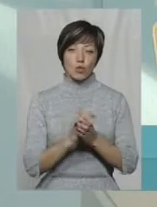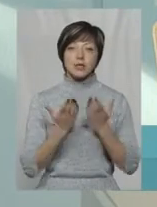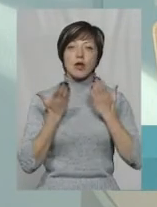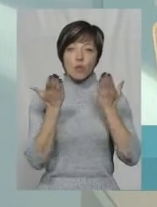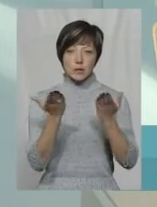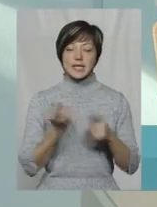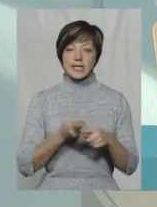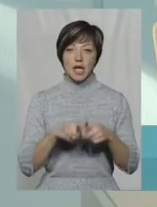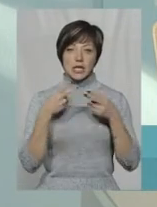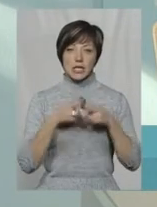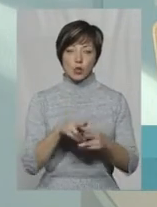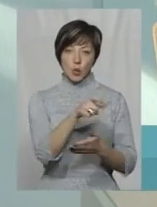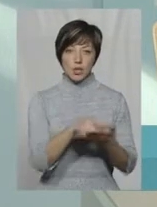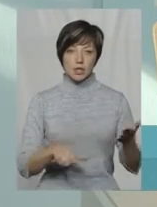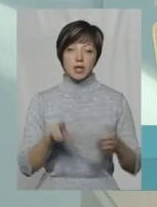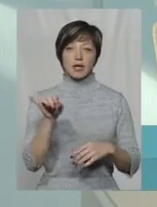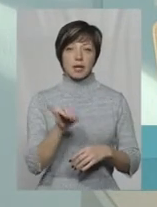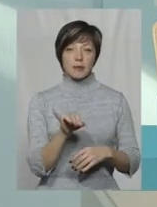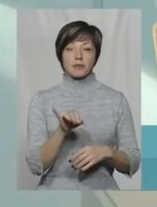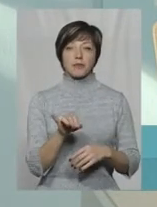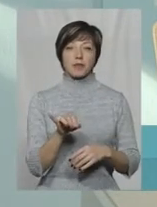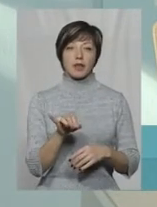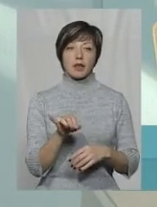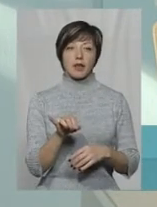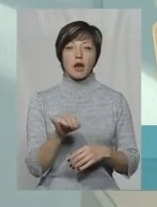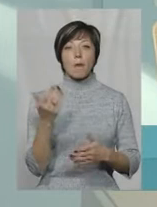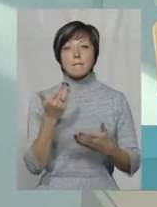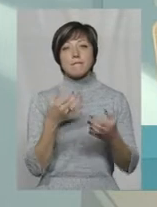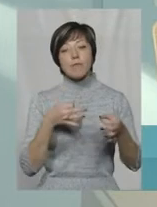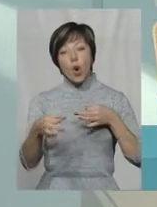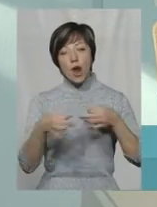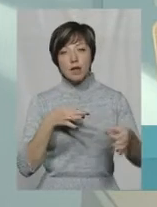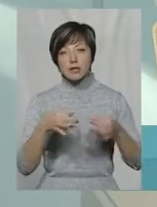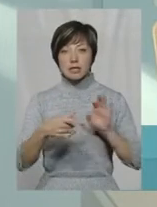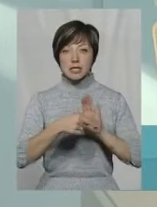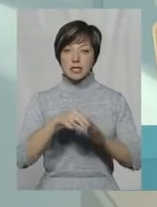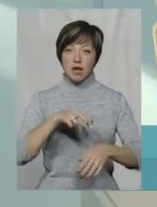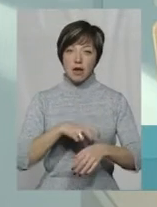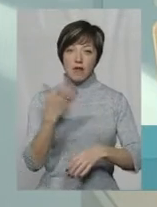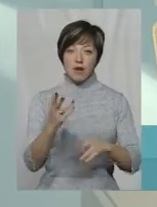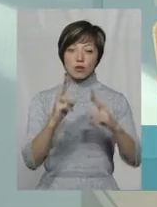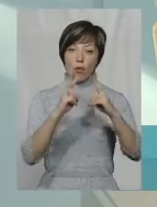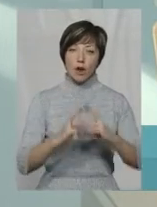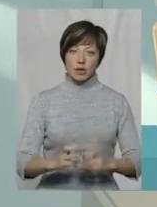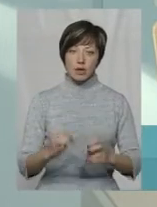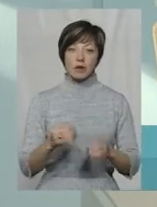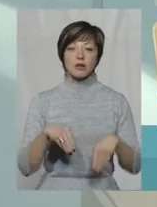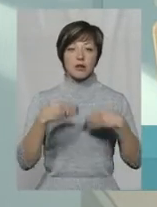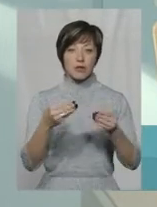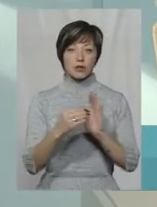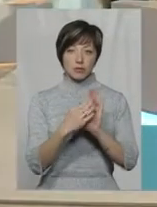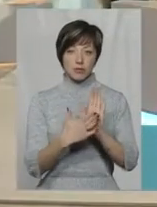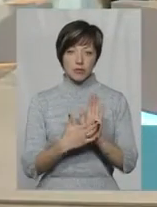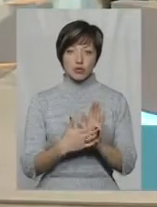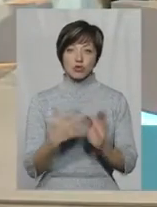ознайомитись з цією інструкцією і чи порадитись з лікарем, який вас буде оглядати і призначати